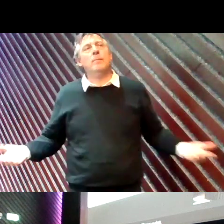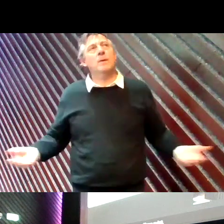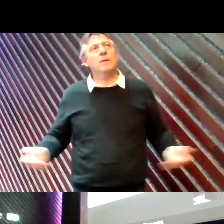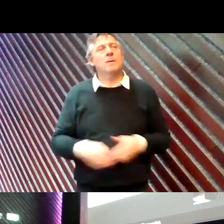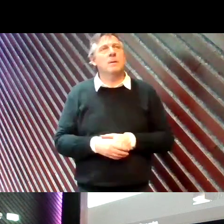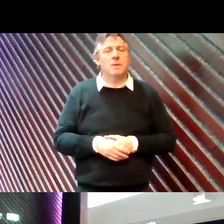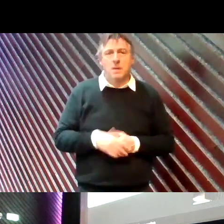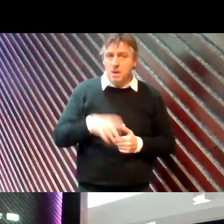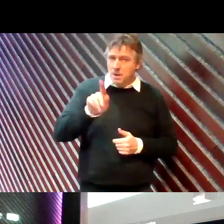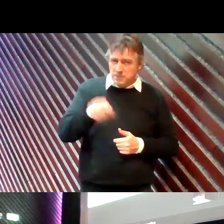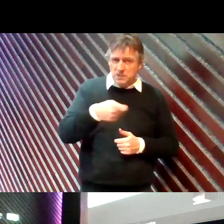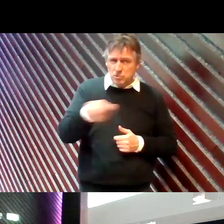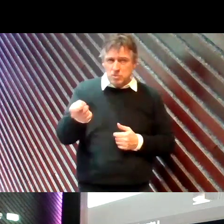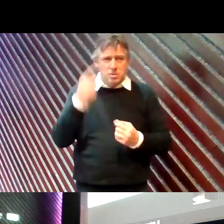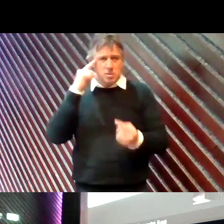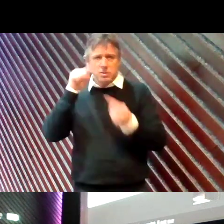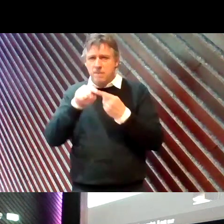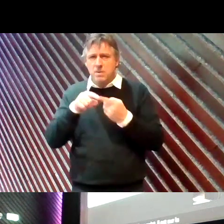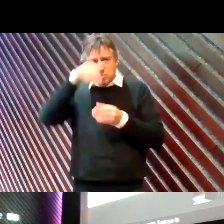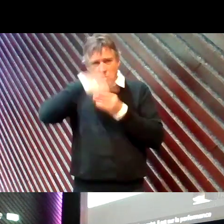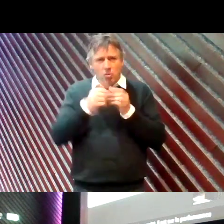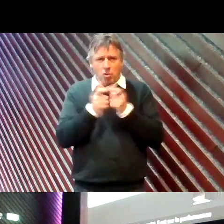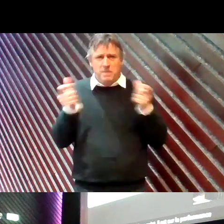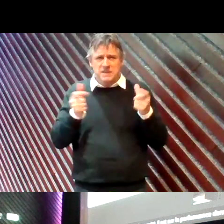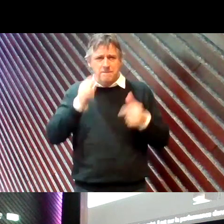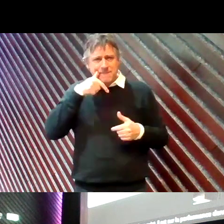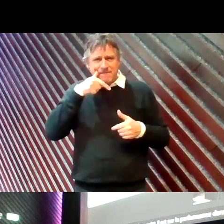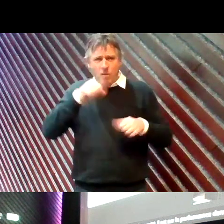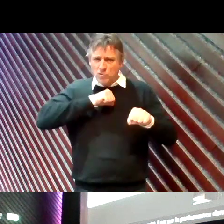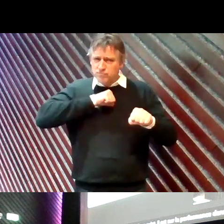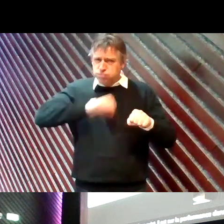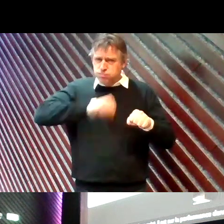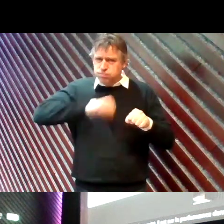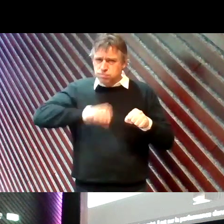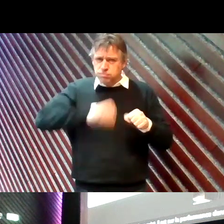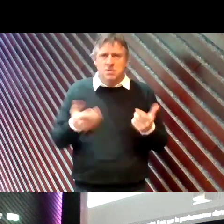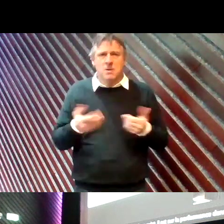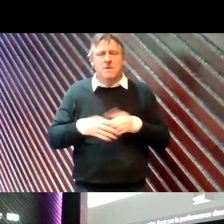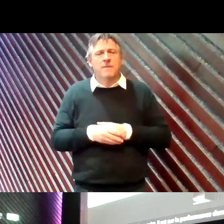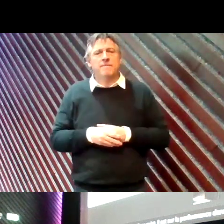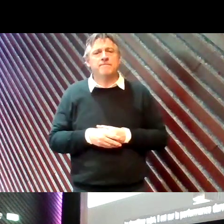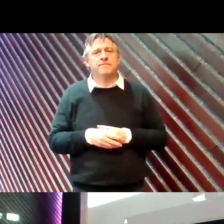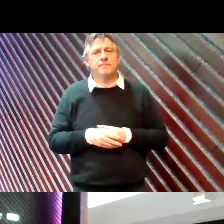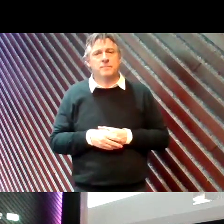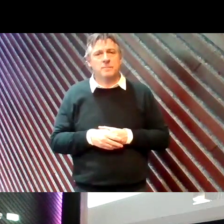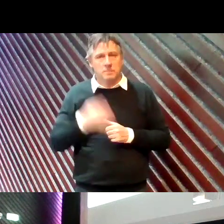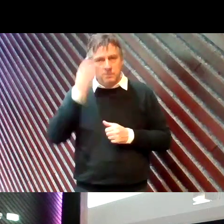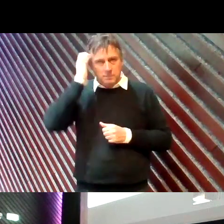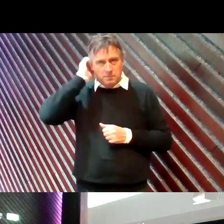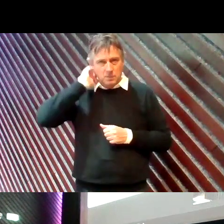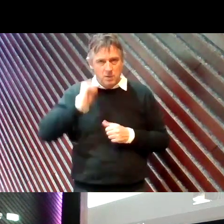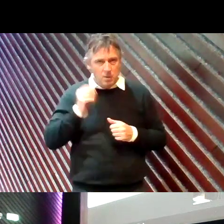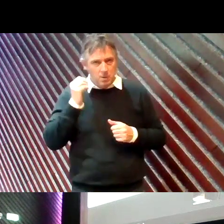est sur la performance dans les entreprises. C'est-dire, aujourd'hui, le